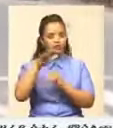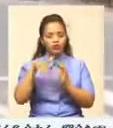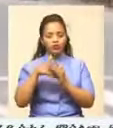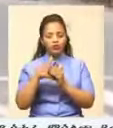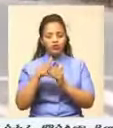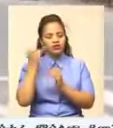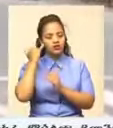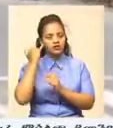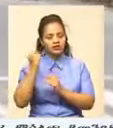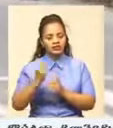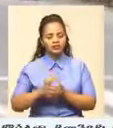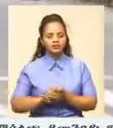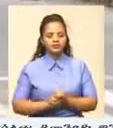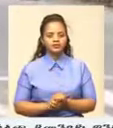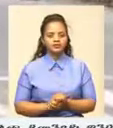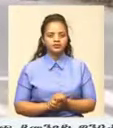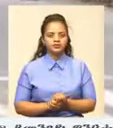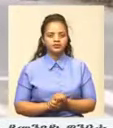ለሐሳብ ይሄ